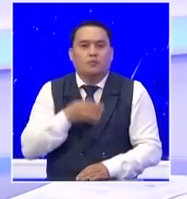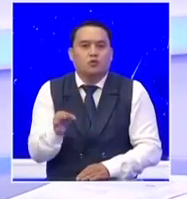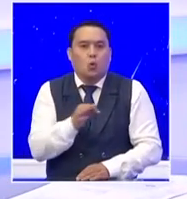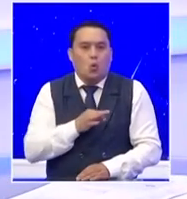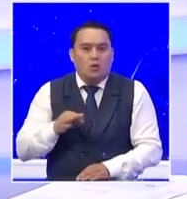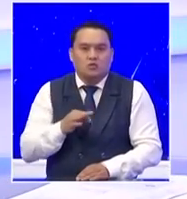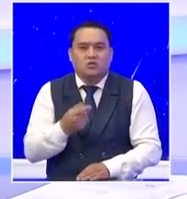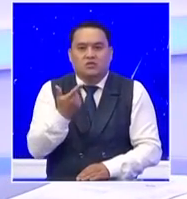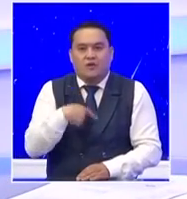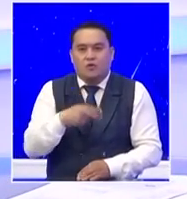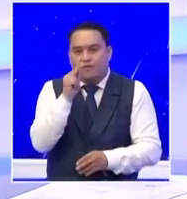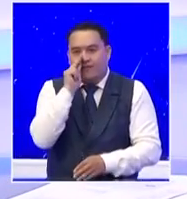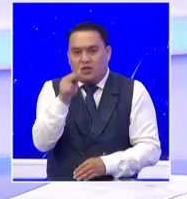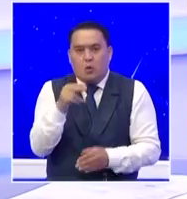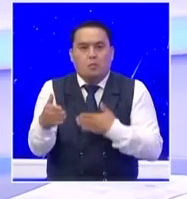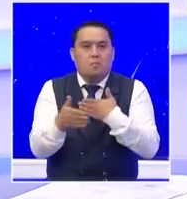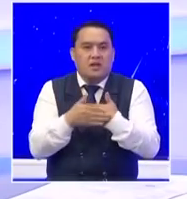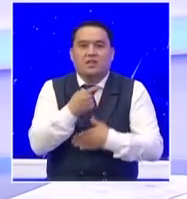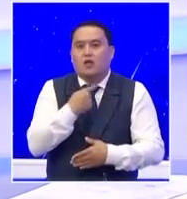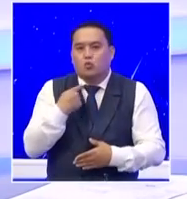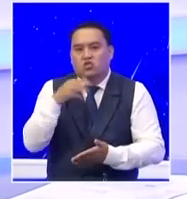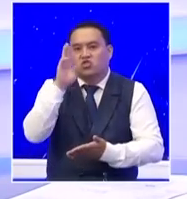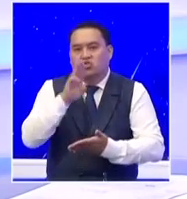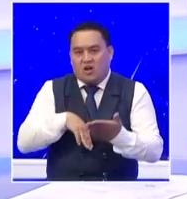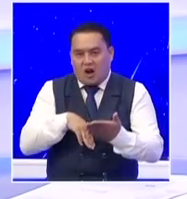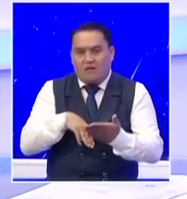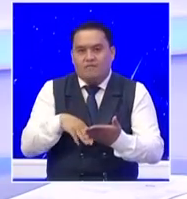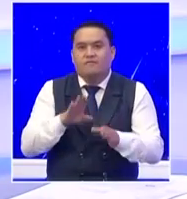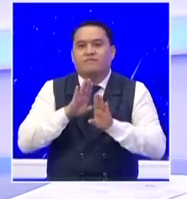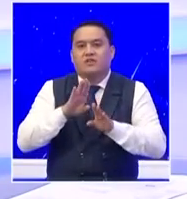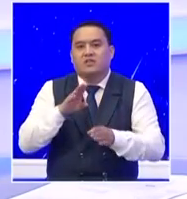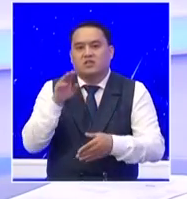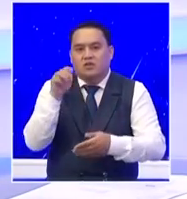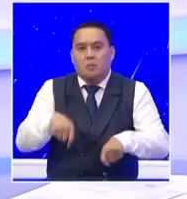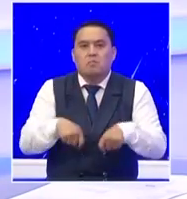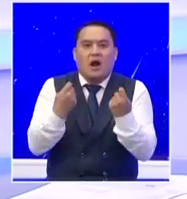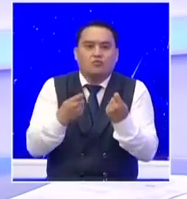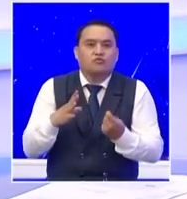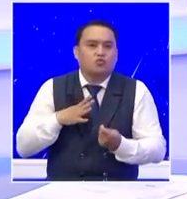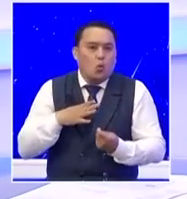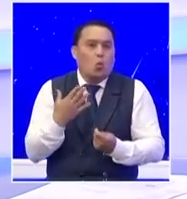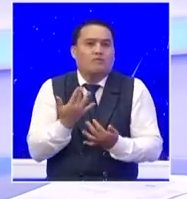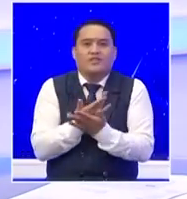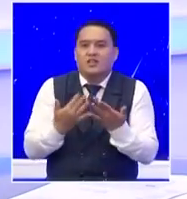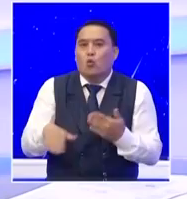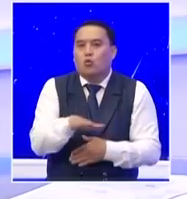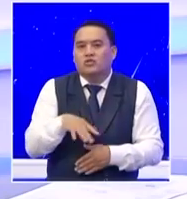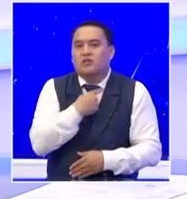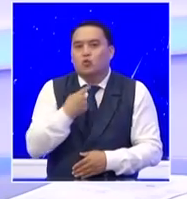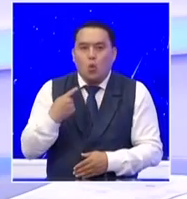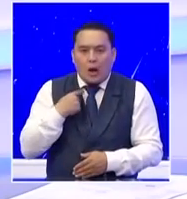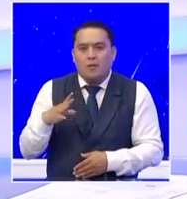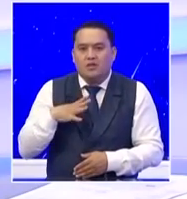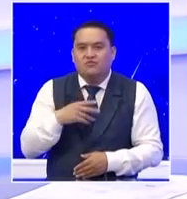области признал свою вину перед автолюбителями Талдыкургана. Штрафы, выставленные за нарушение правил дорожного движения в некоторых участках города